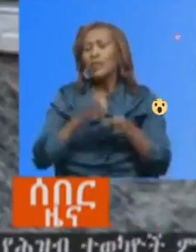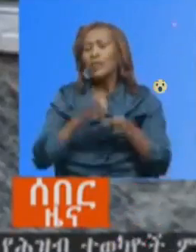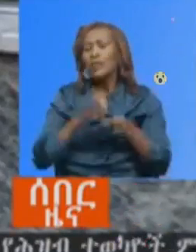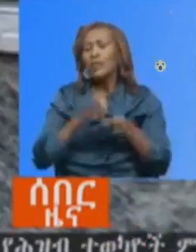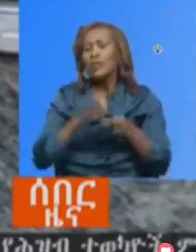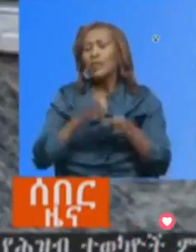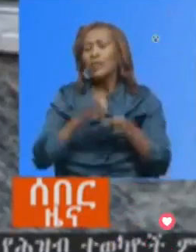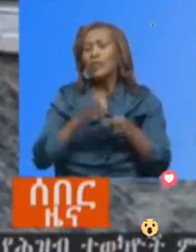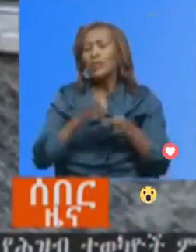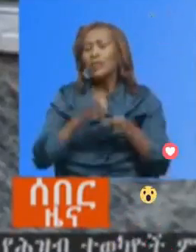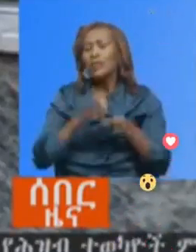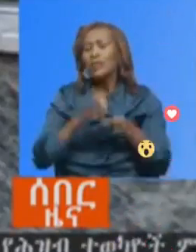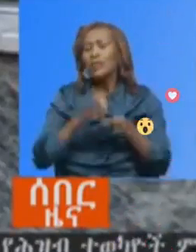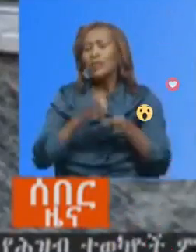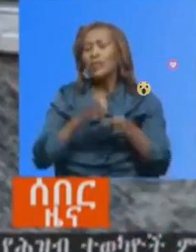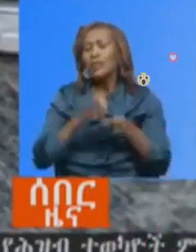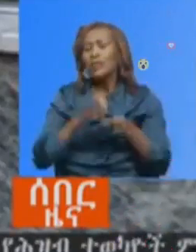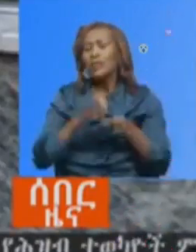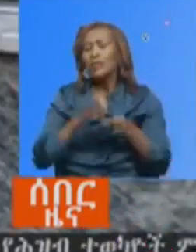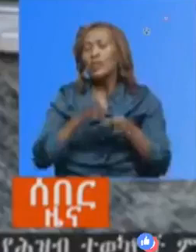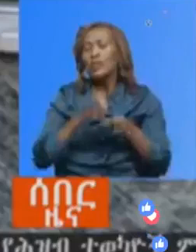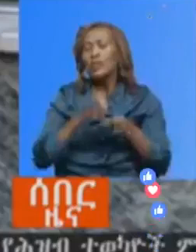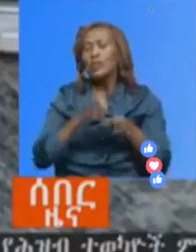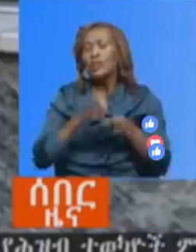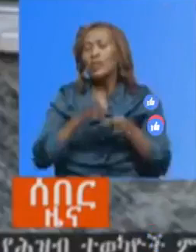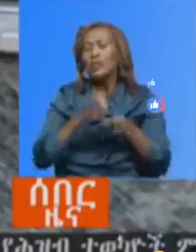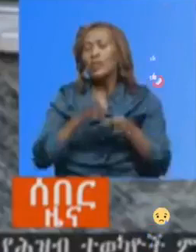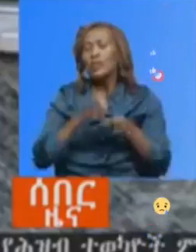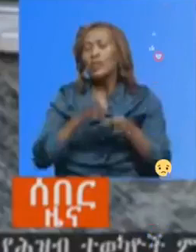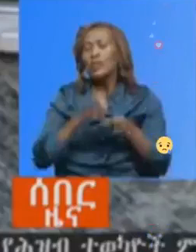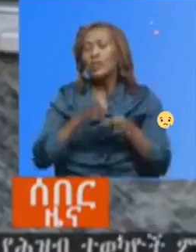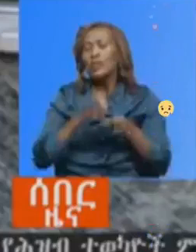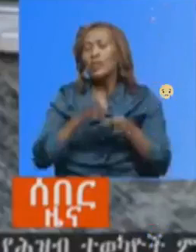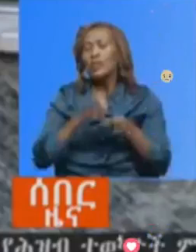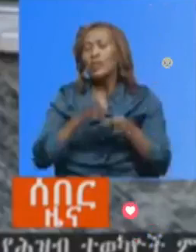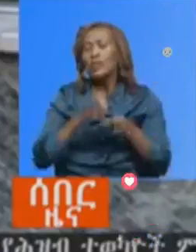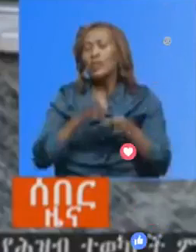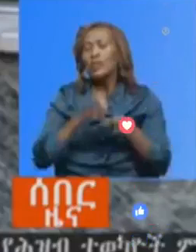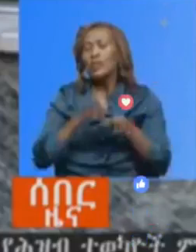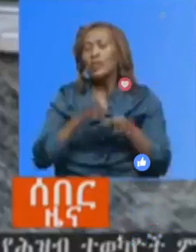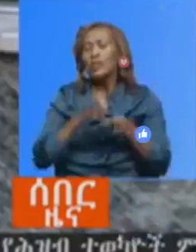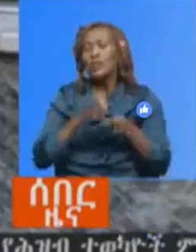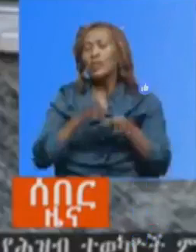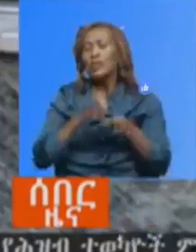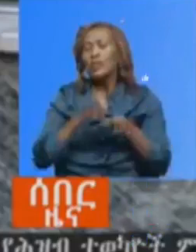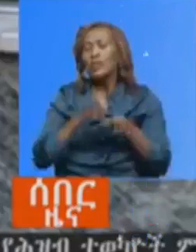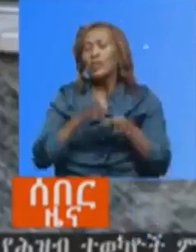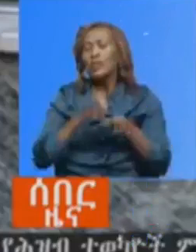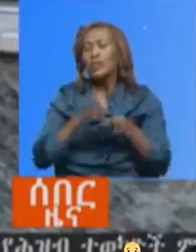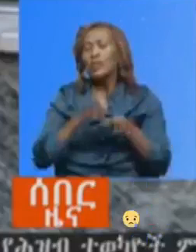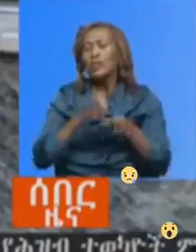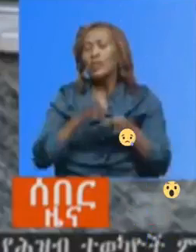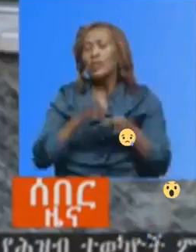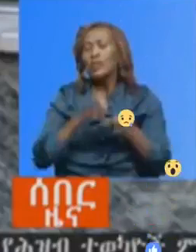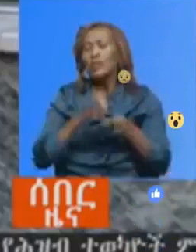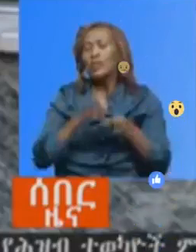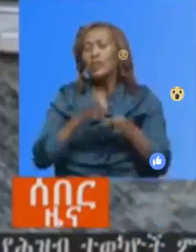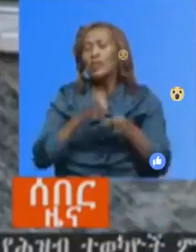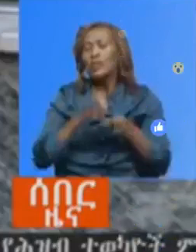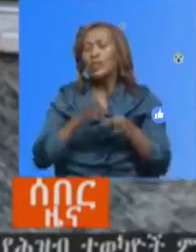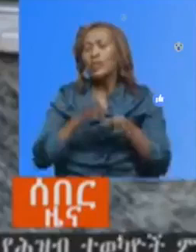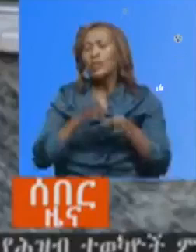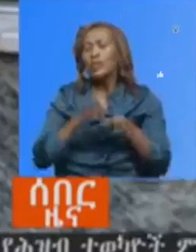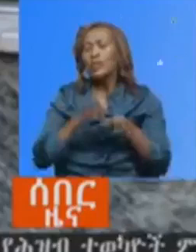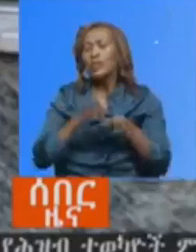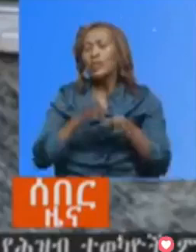የእናቴን ራዕይ ተረክባ በብዙ የደገፈችኝና የእናቴ ምትክ የሆነችልኝ ውዷ ባለቤቴ ወይዘሮ ዝናሽ